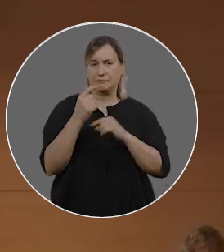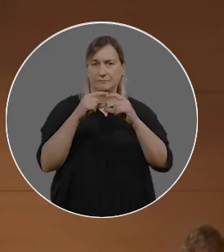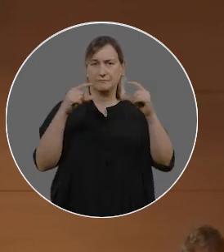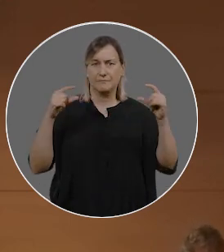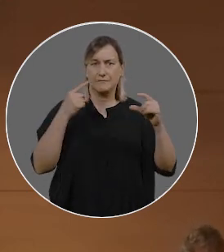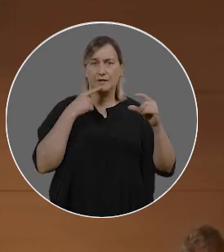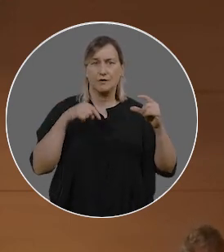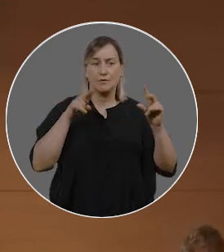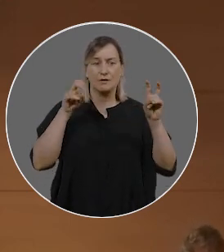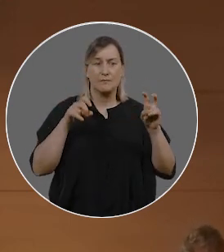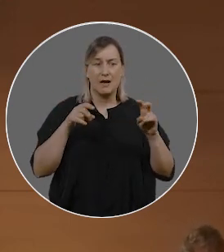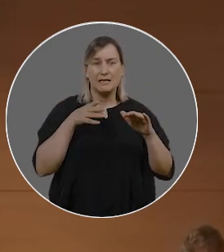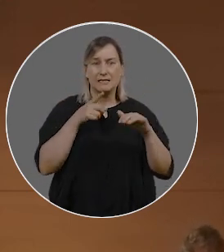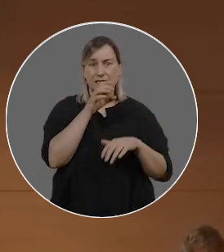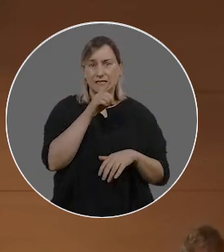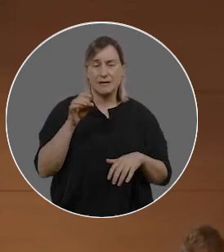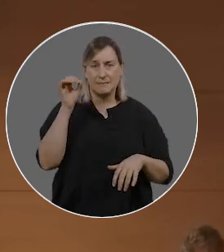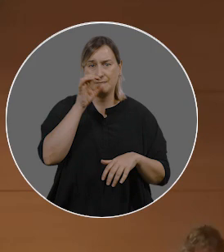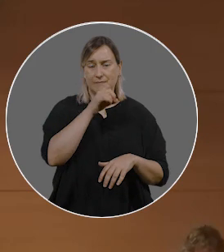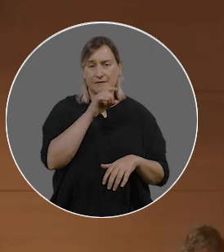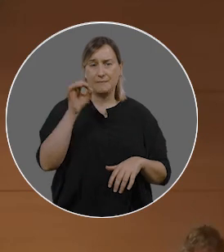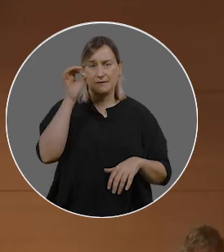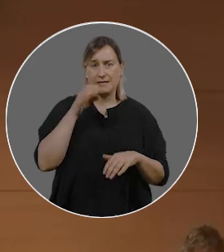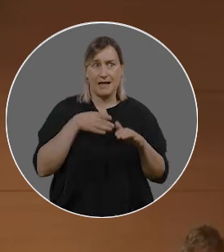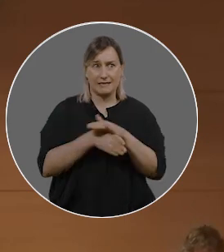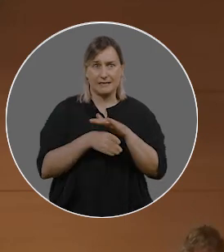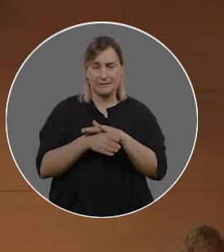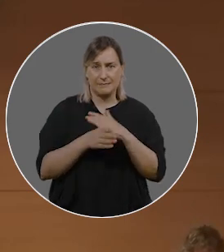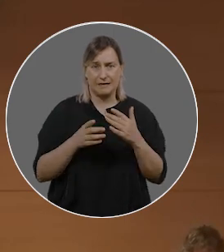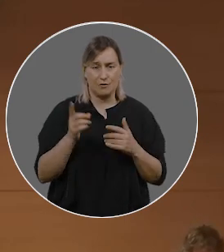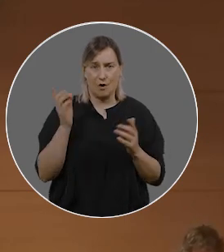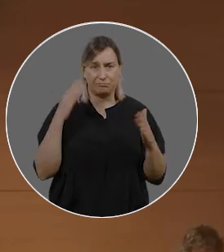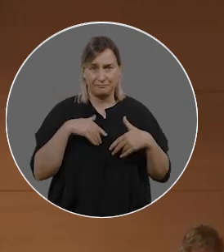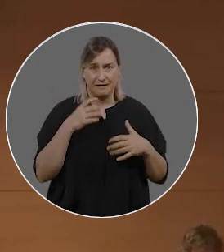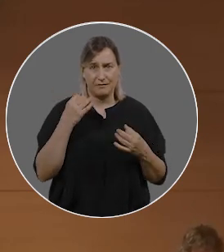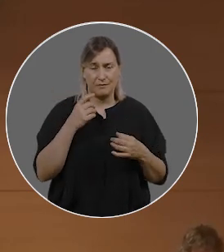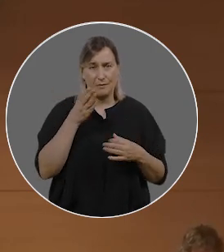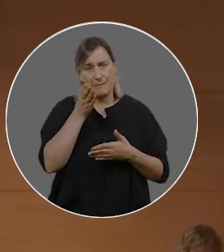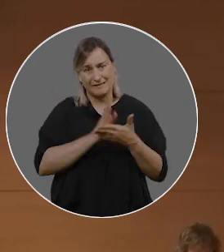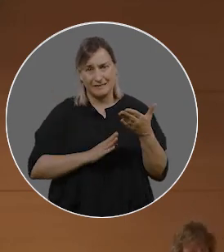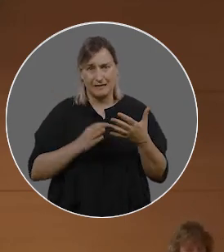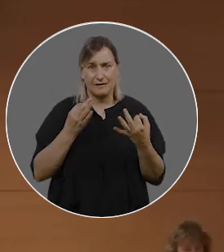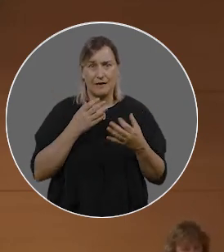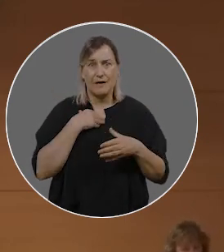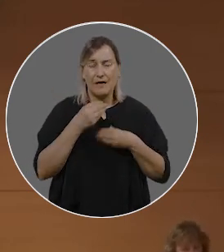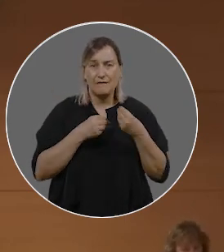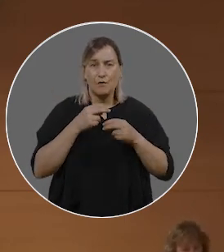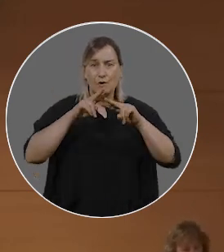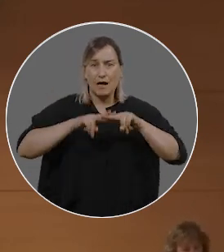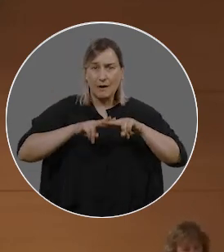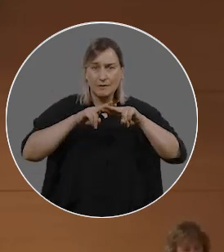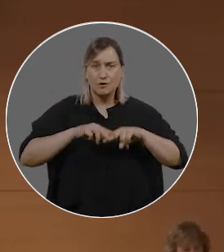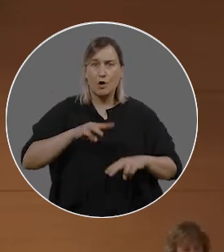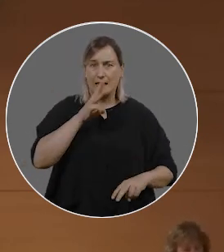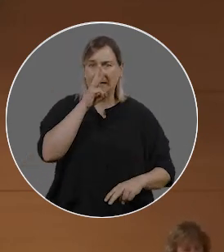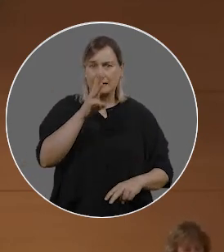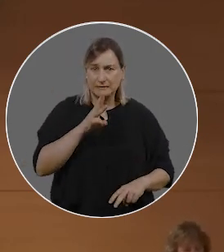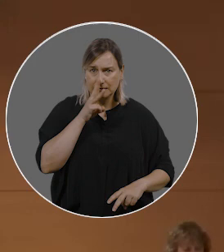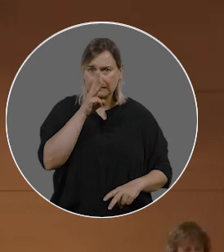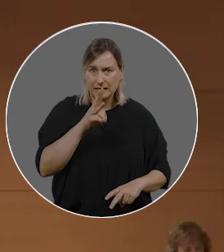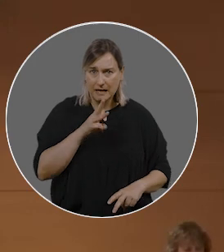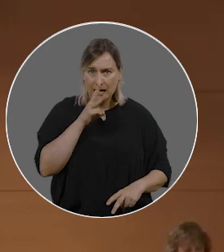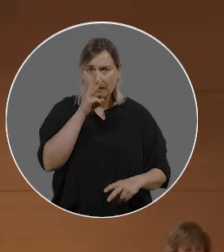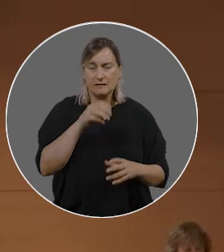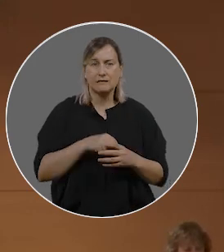que no és completament accessible, és parcialment accessible. Has dit que s'havia de fer la revisió cada